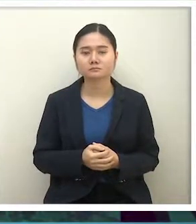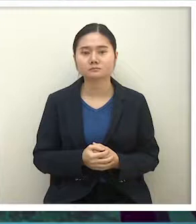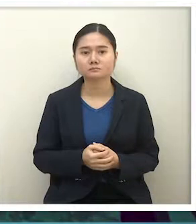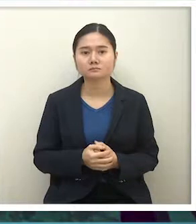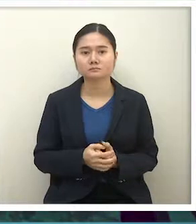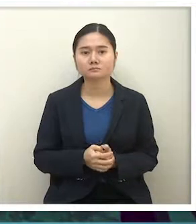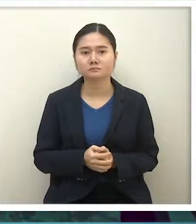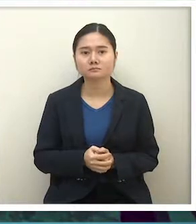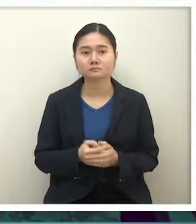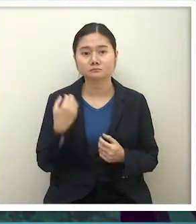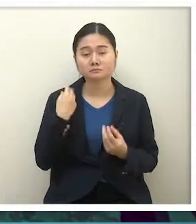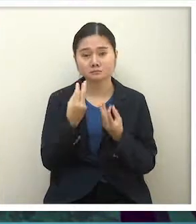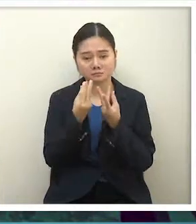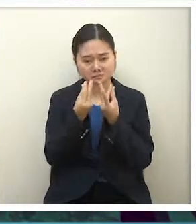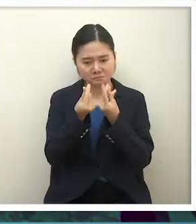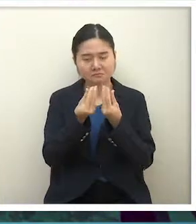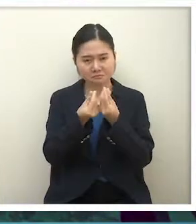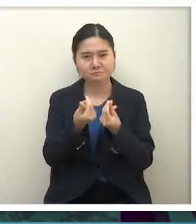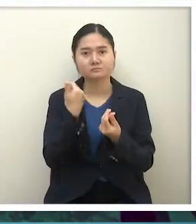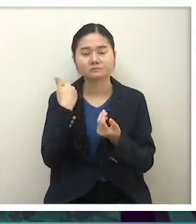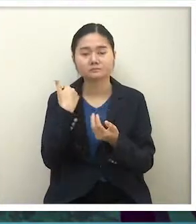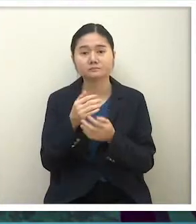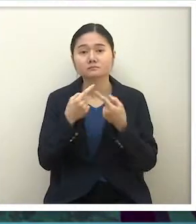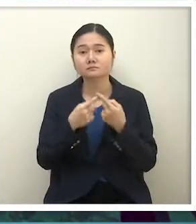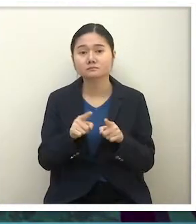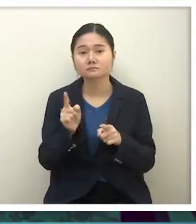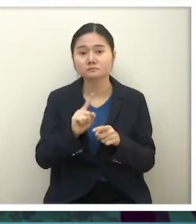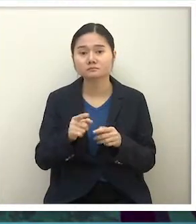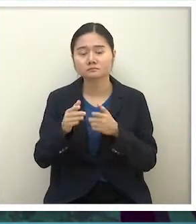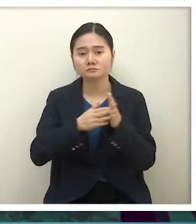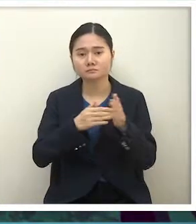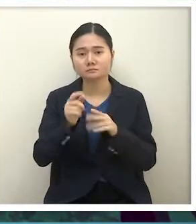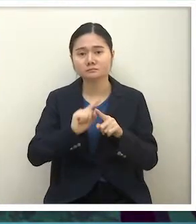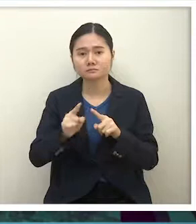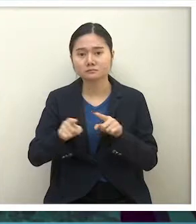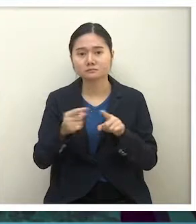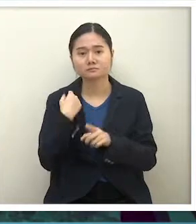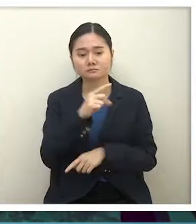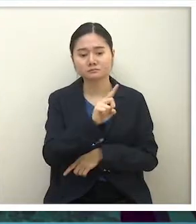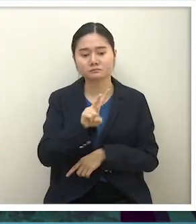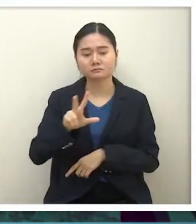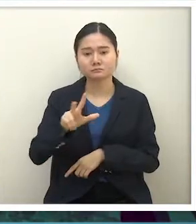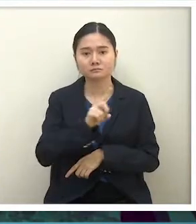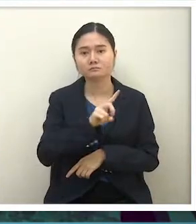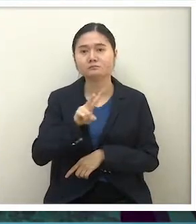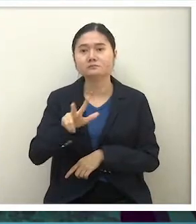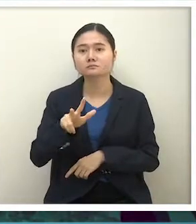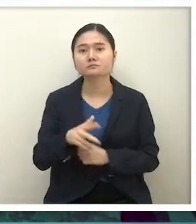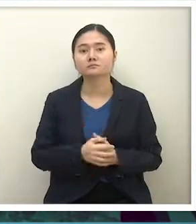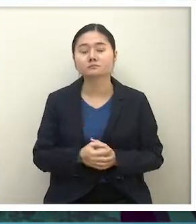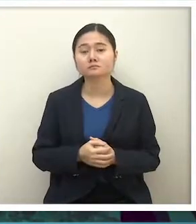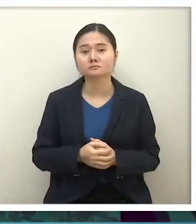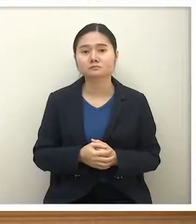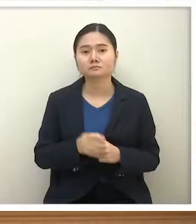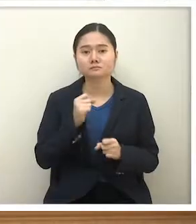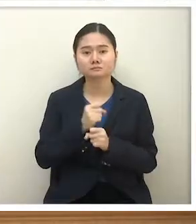ค่อนข้างมีรายละเอียดนะมีรายละเอียดแต่ว่าจังหวะของการให้สีเขาจะเป็นแค่1 2 3 1 2 3เท่านั้นไม่ต้อง